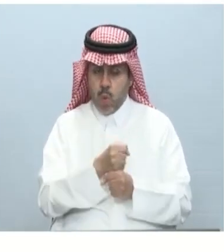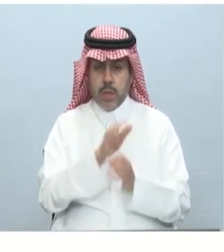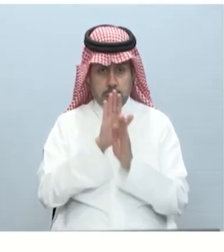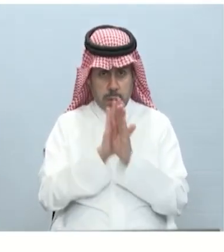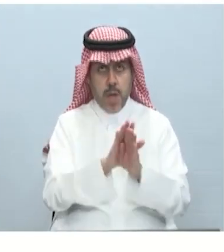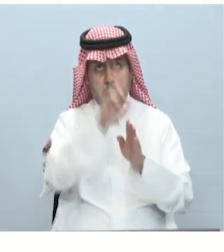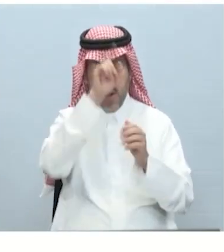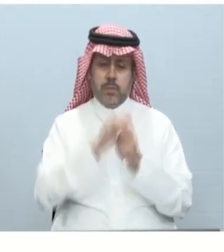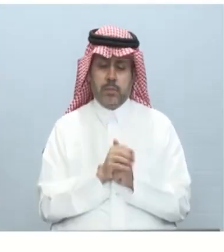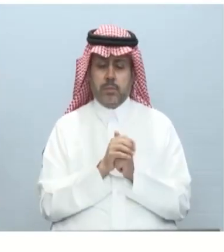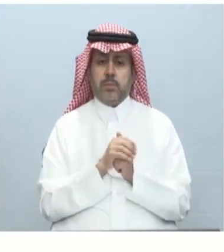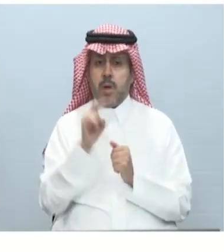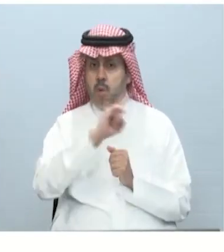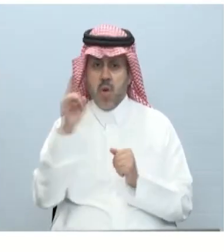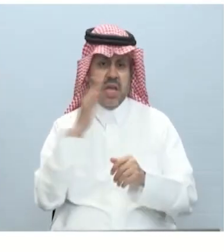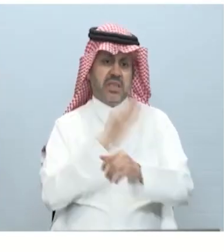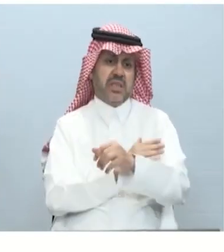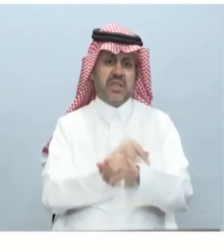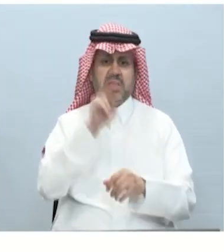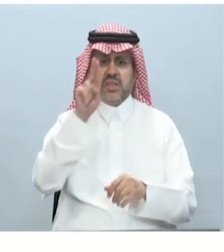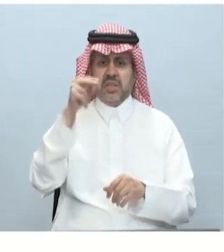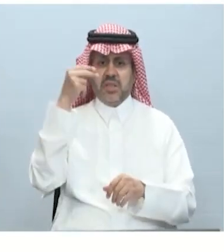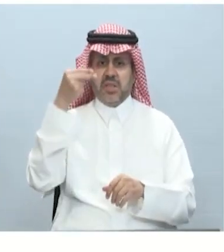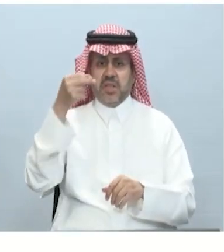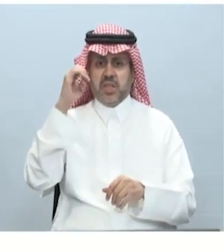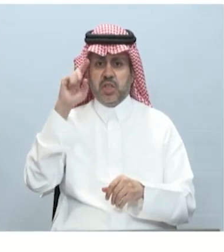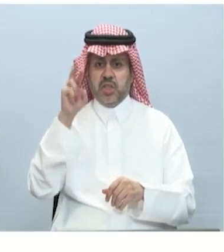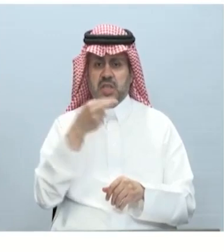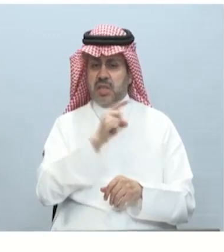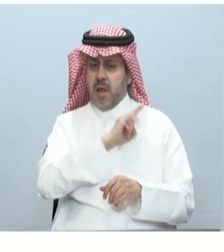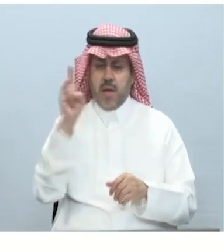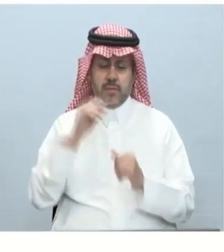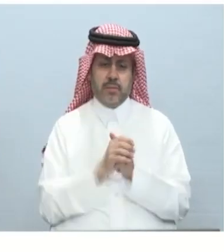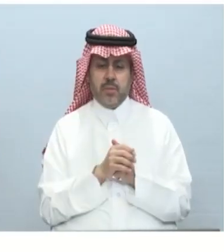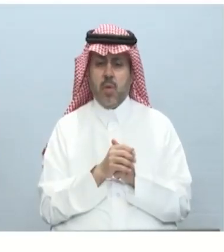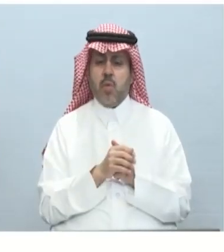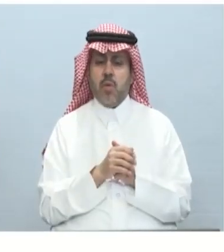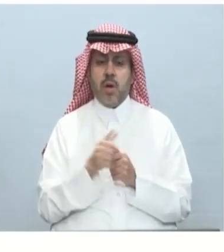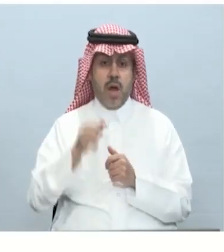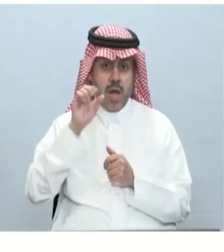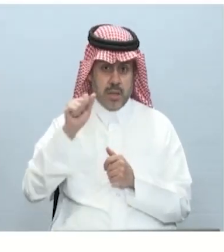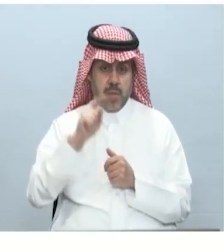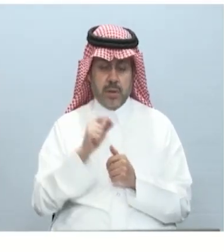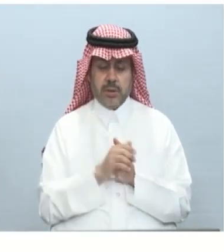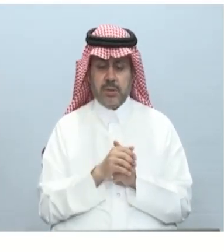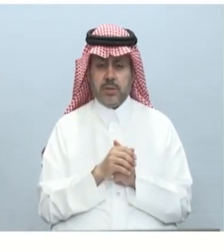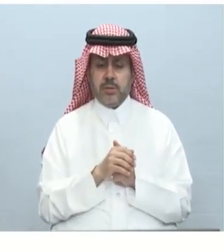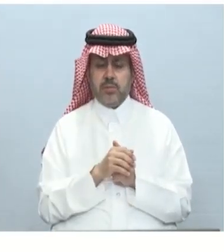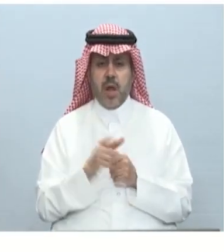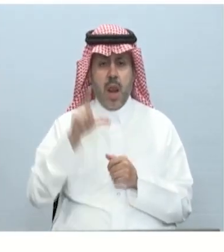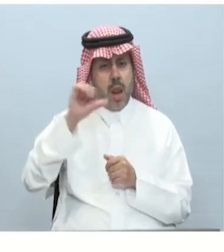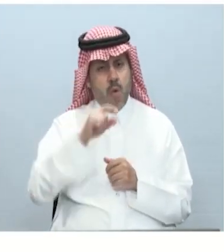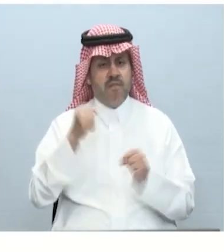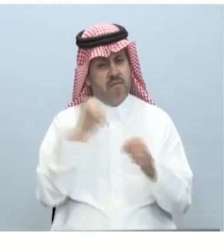توكل ولا تعجز فعل سبب وايضا وان اصابك شيء فلا تقل لو اني